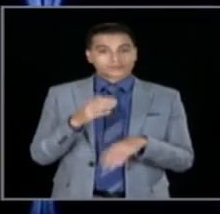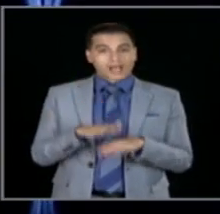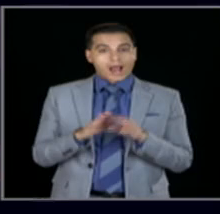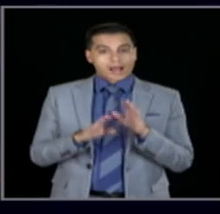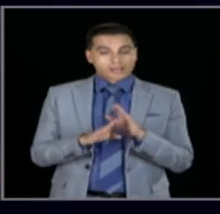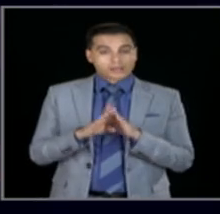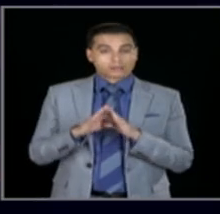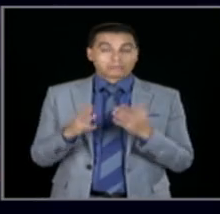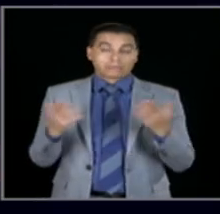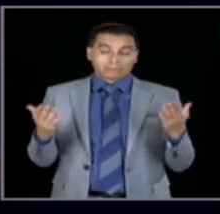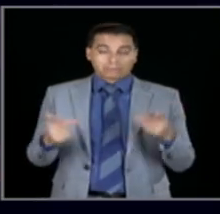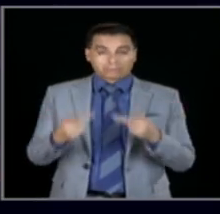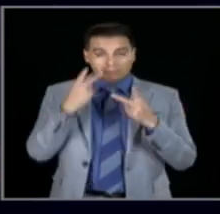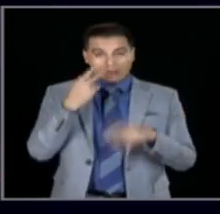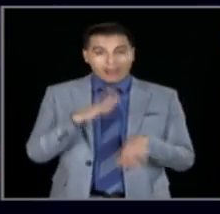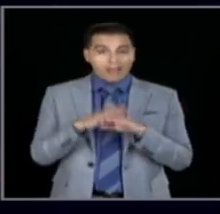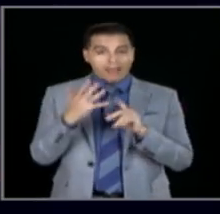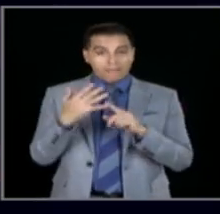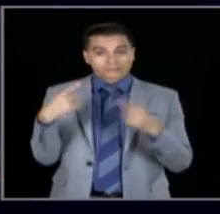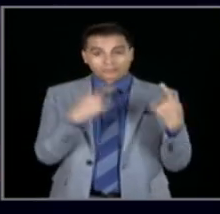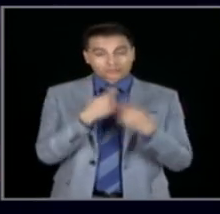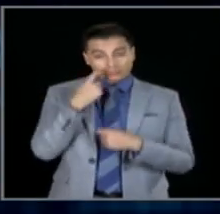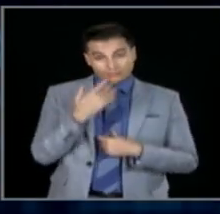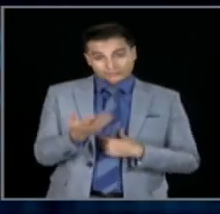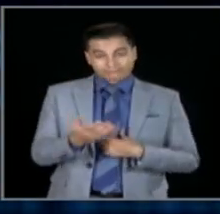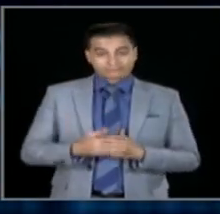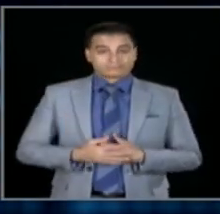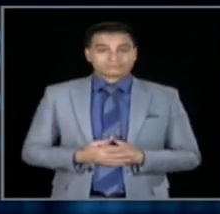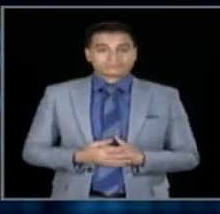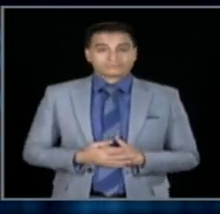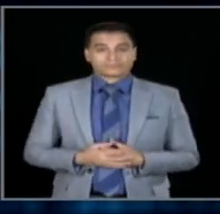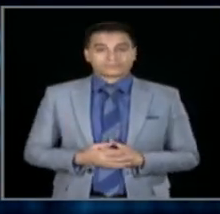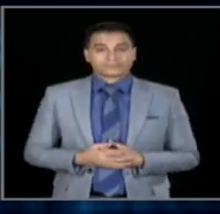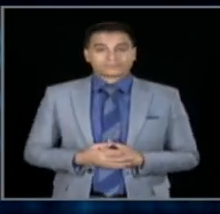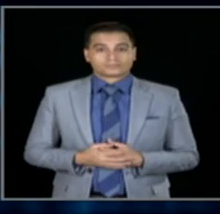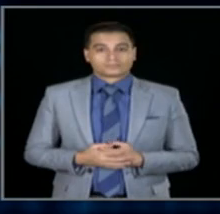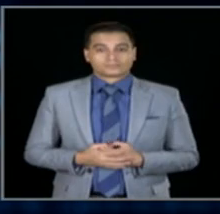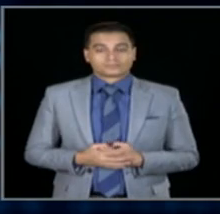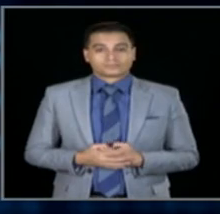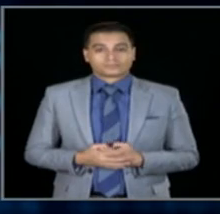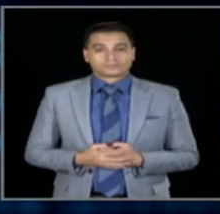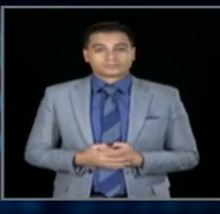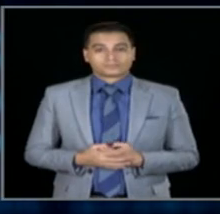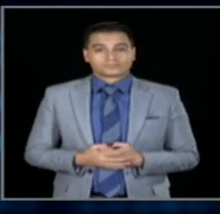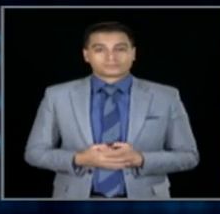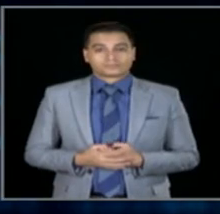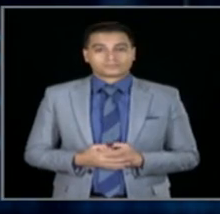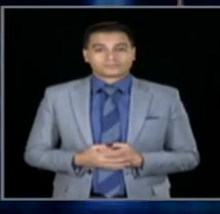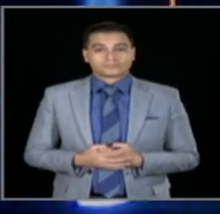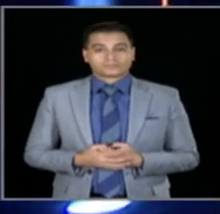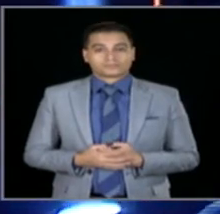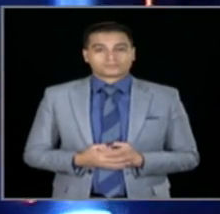التقدم ودلوقتي مع الفقره الخامسه فقره ضربات الجزاء ضربات جزاء